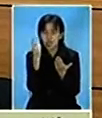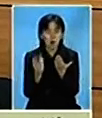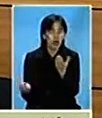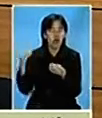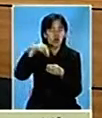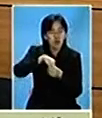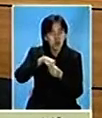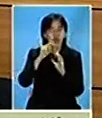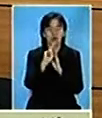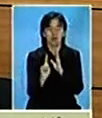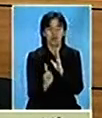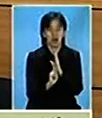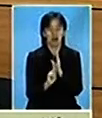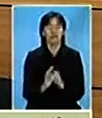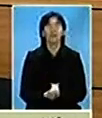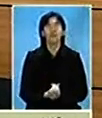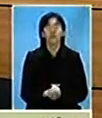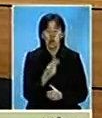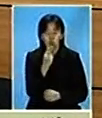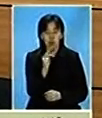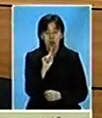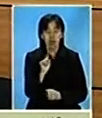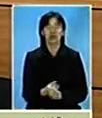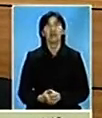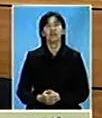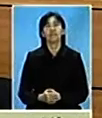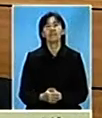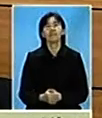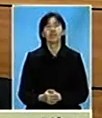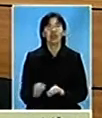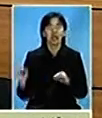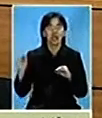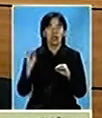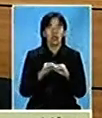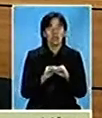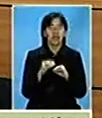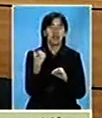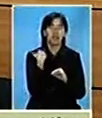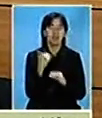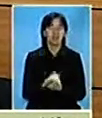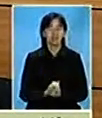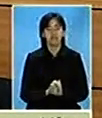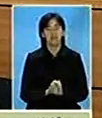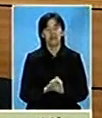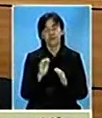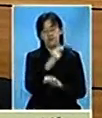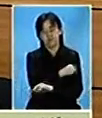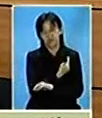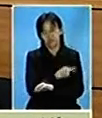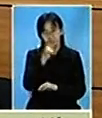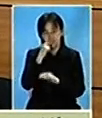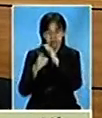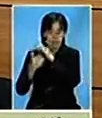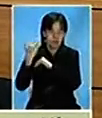ายฉบับนี้โดยดูจากนะครับท่านประธานมีการเพิ่มก็คือในเรื่องเนี้ยพอเขียนว่าการแพทย์แผนไทยเนี่ยนะ